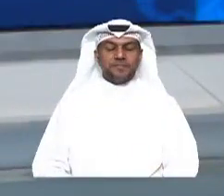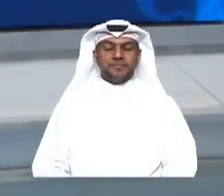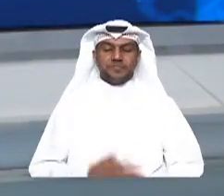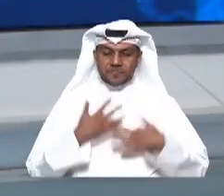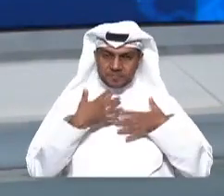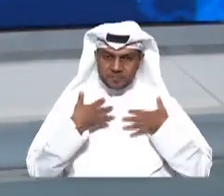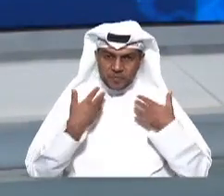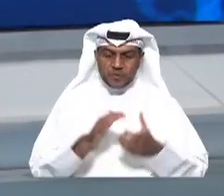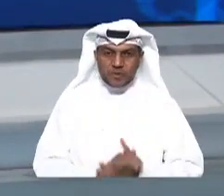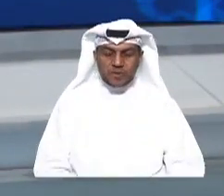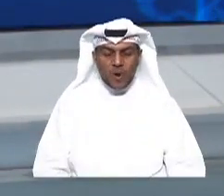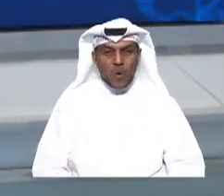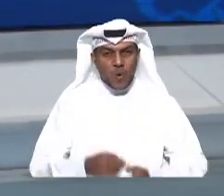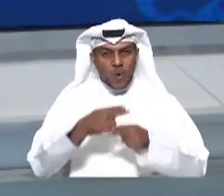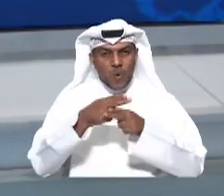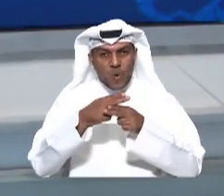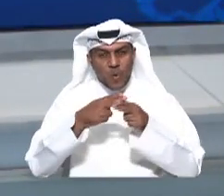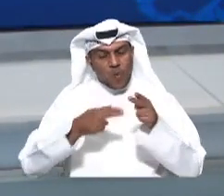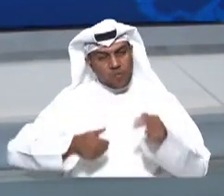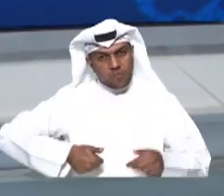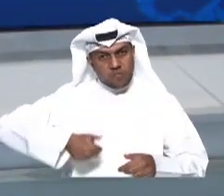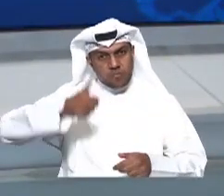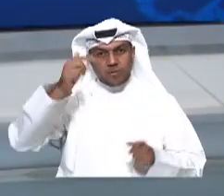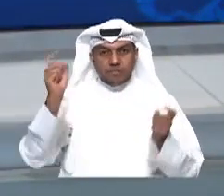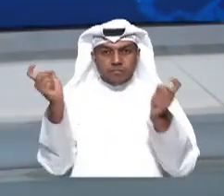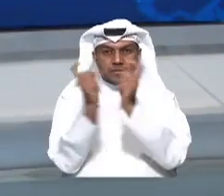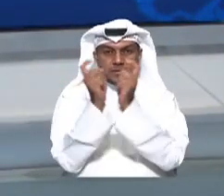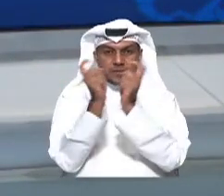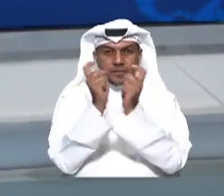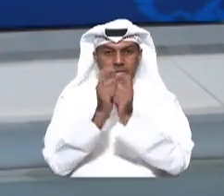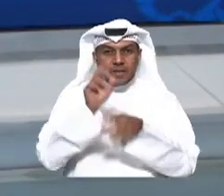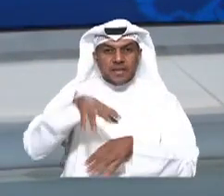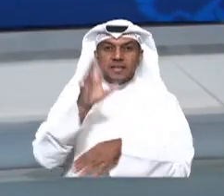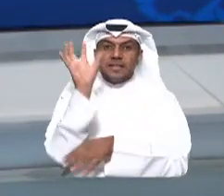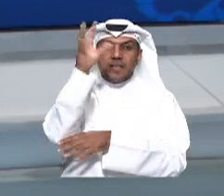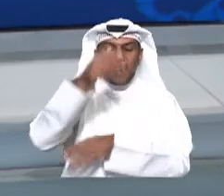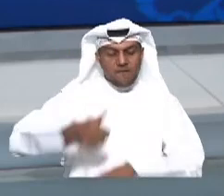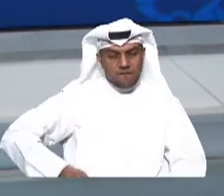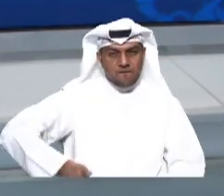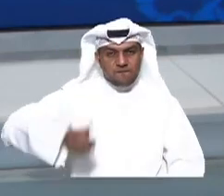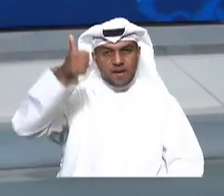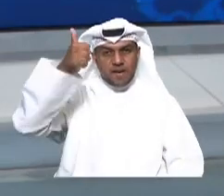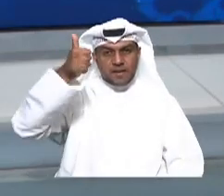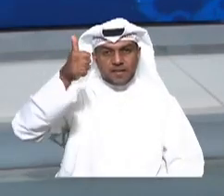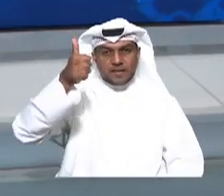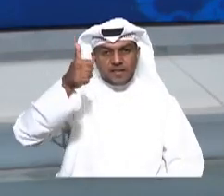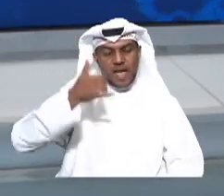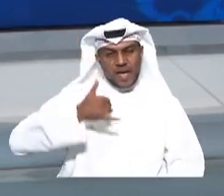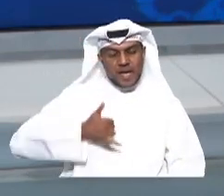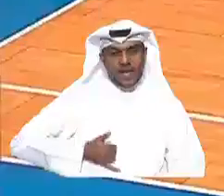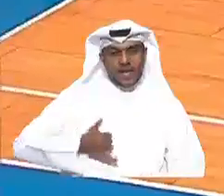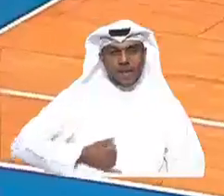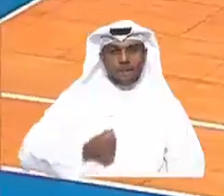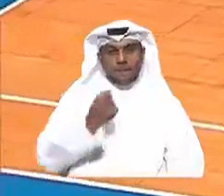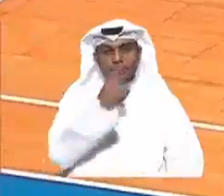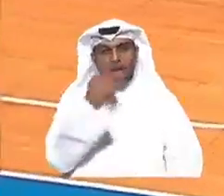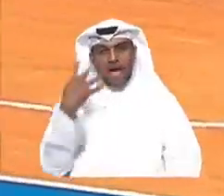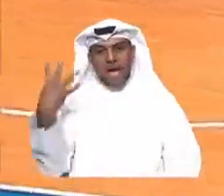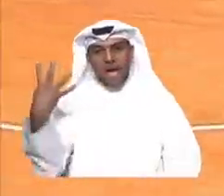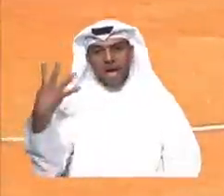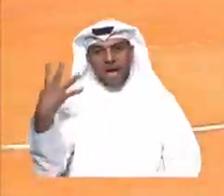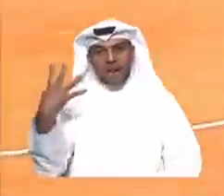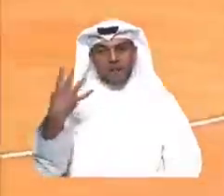بلغ نادي الكويت ربع نهائي البطولة العربية للأندية 34 لكرة السلة بعد الفوز على الميناء اليمني ب 104 نقاط